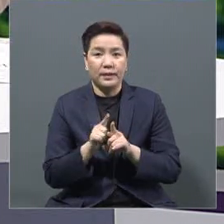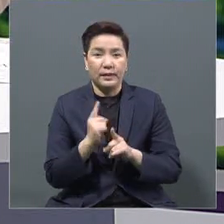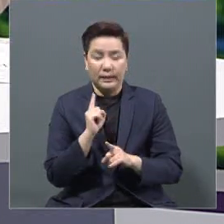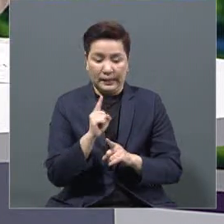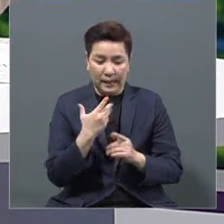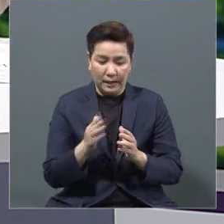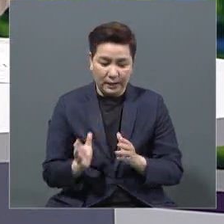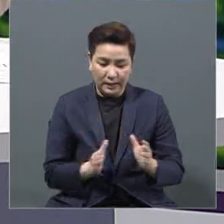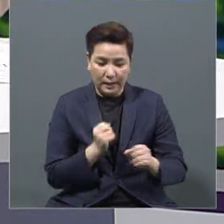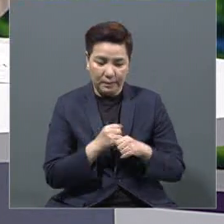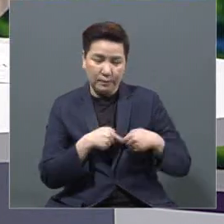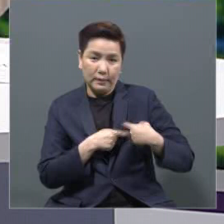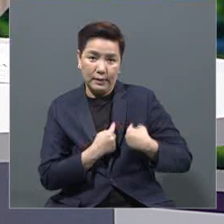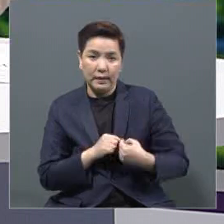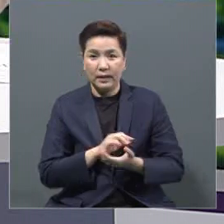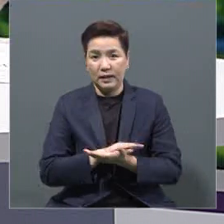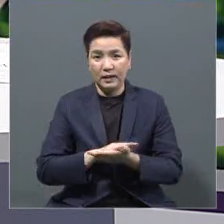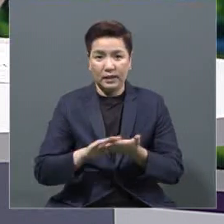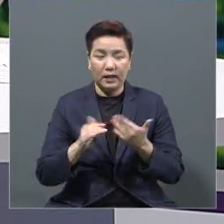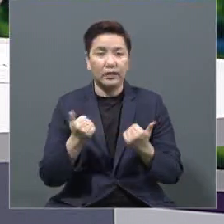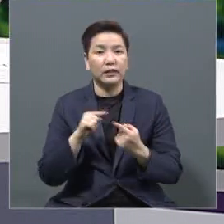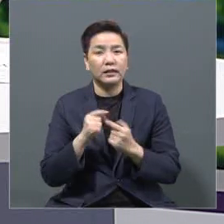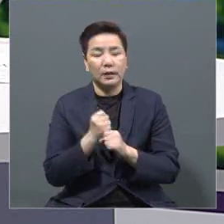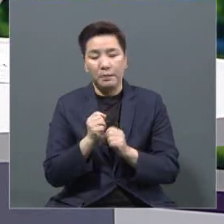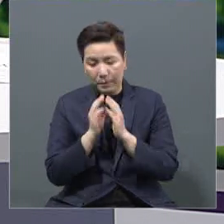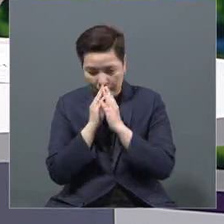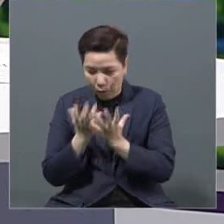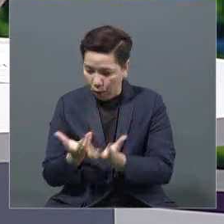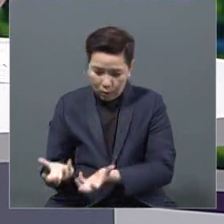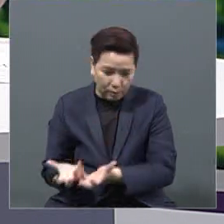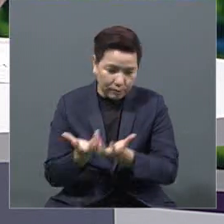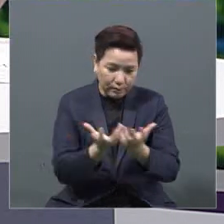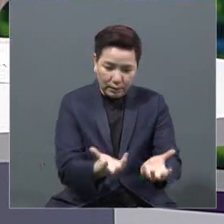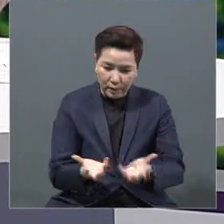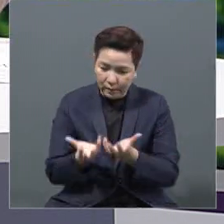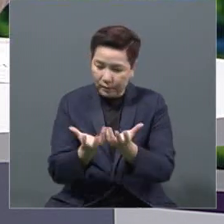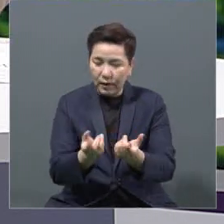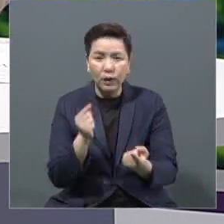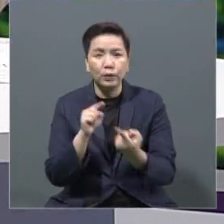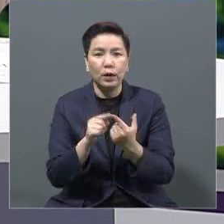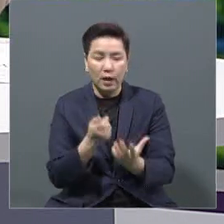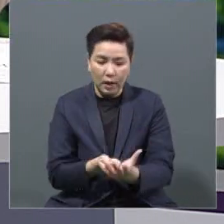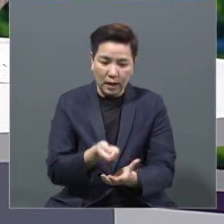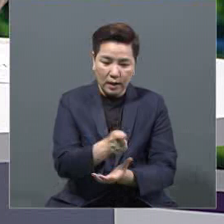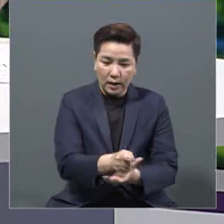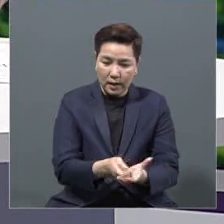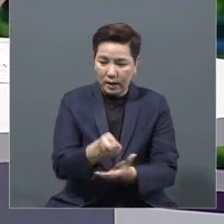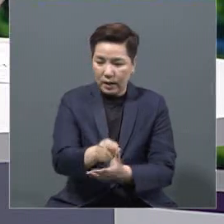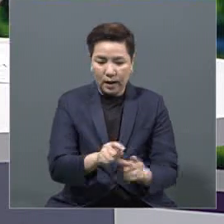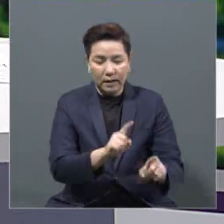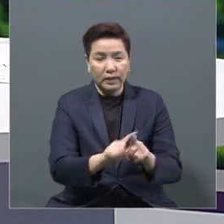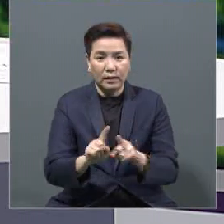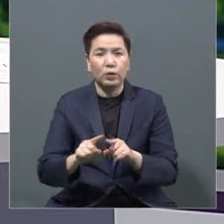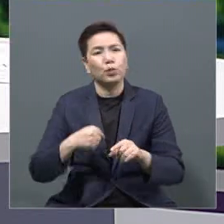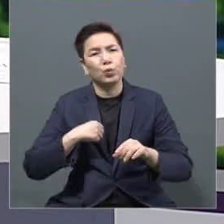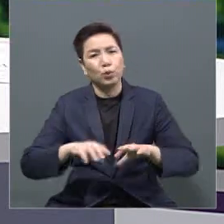อ่าทำจิตใจให้ผ่องใสการทำสังฆทานแม้แต่การใส่บาตรเรื่องของอาหารต่างๆต้อง